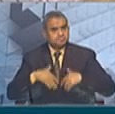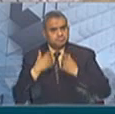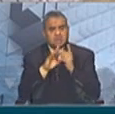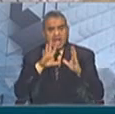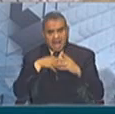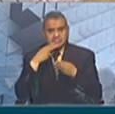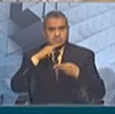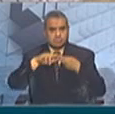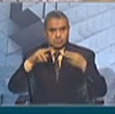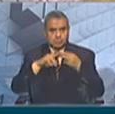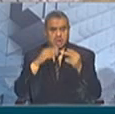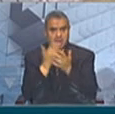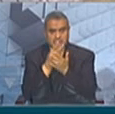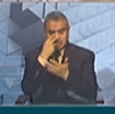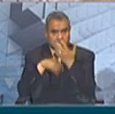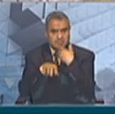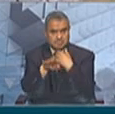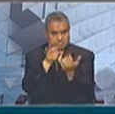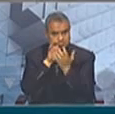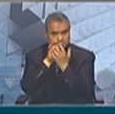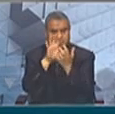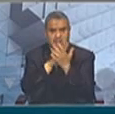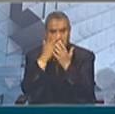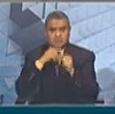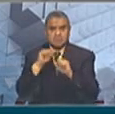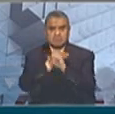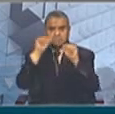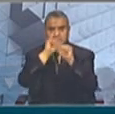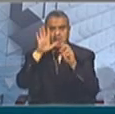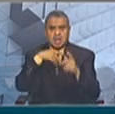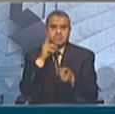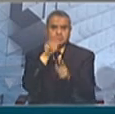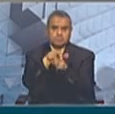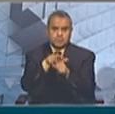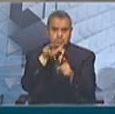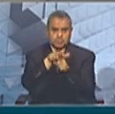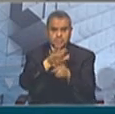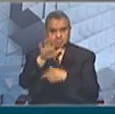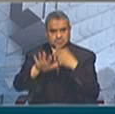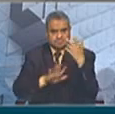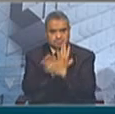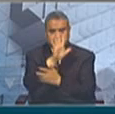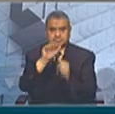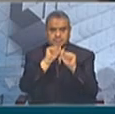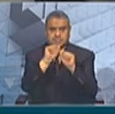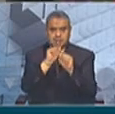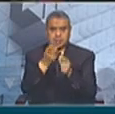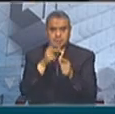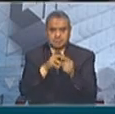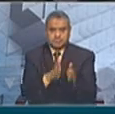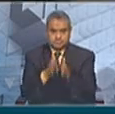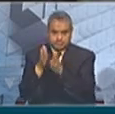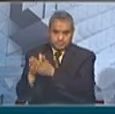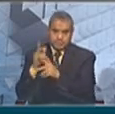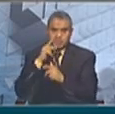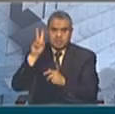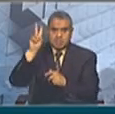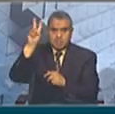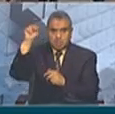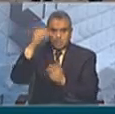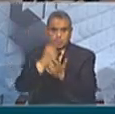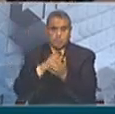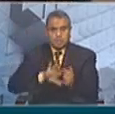المسلحة على خلفية صراعهم على الحصول على أكبر تمثيل في حوار جنيف المرتقب. الأمم المتحدة